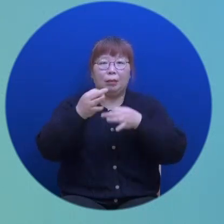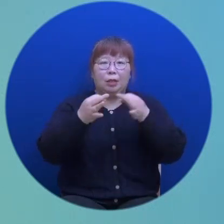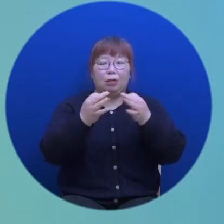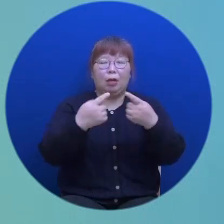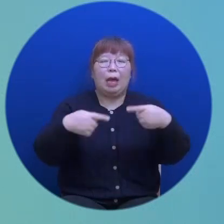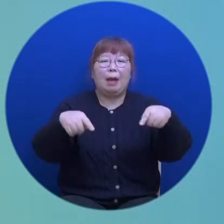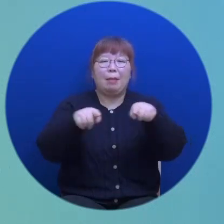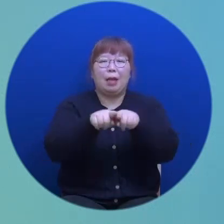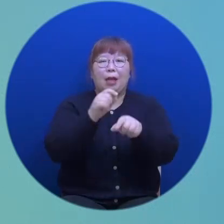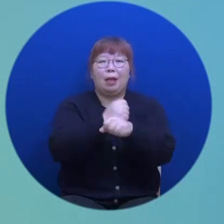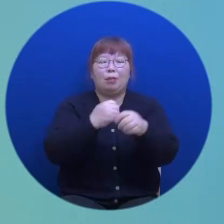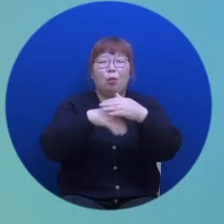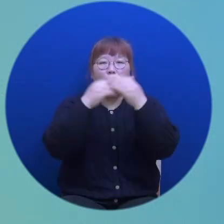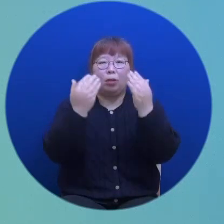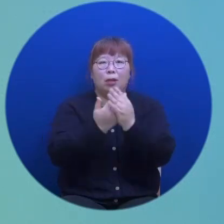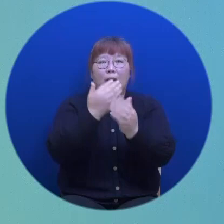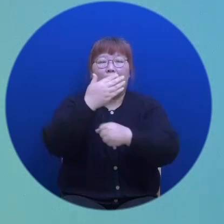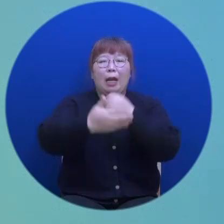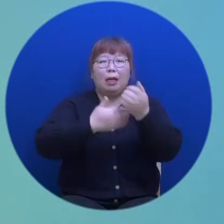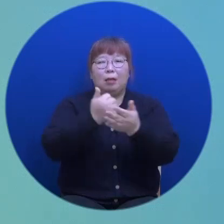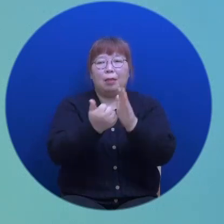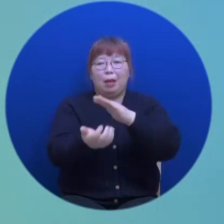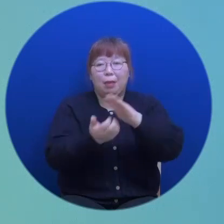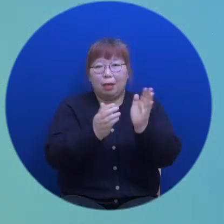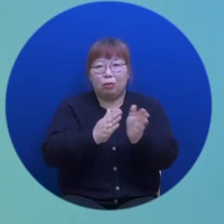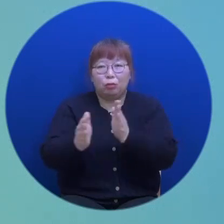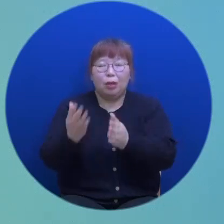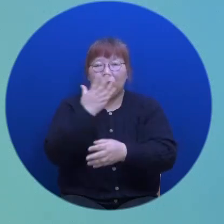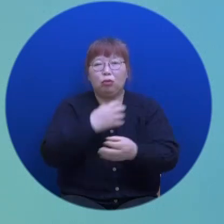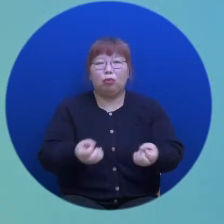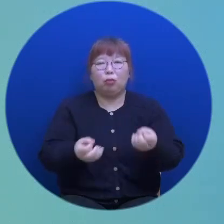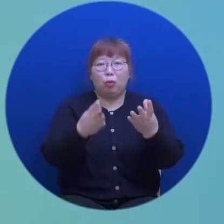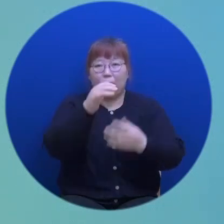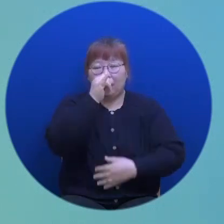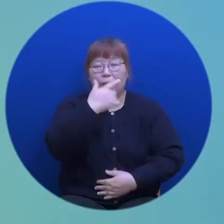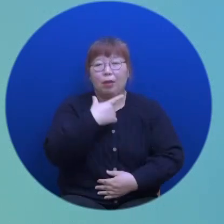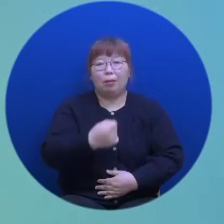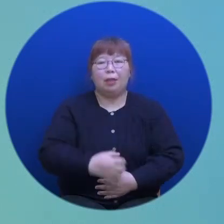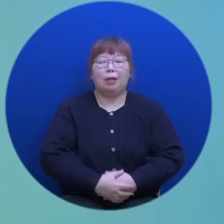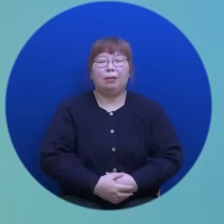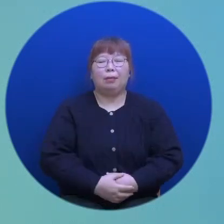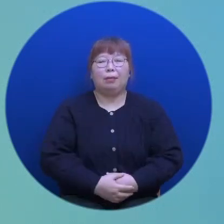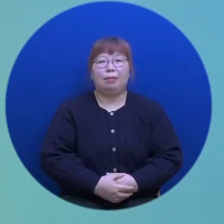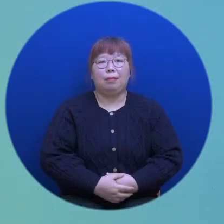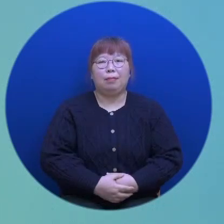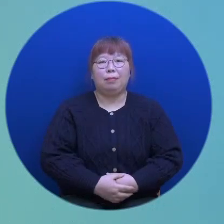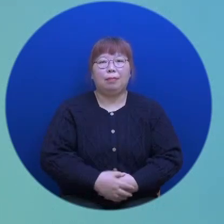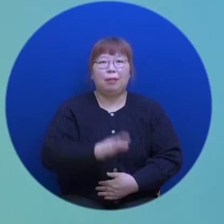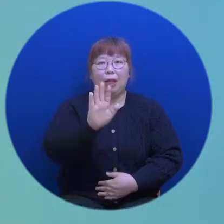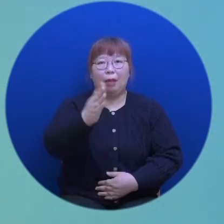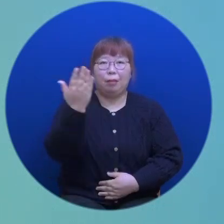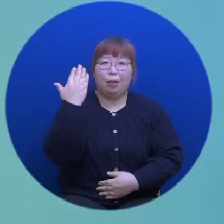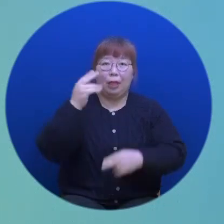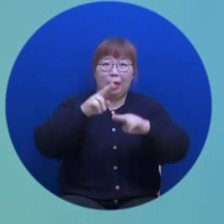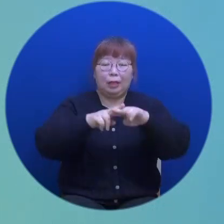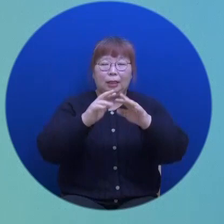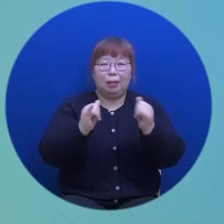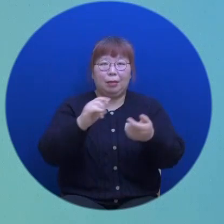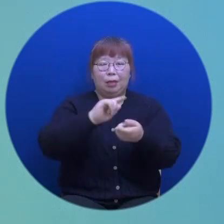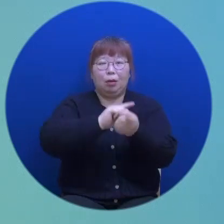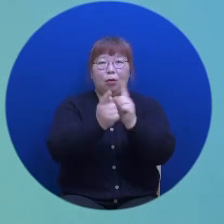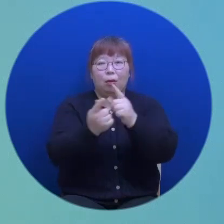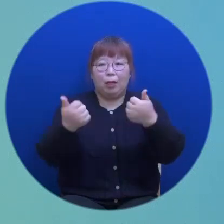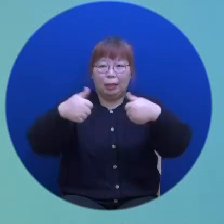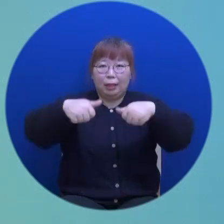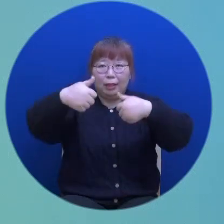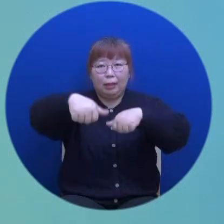모든 분들에게 하나님 예비하신 놀라운 축복이 임할 줄로 믿으시길 바랍니다. 우리 앞뒤 좌우에 계신 분들에게 이렇게 한번